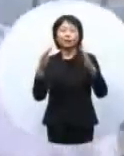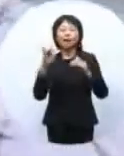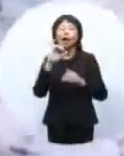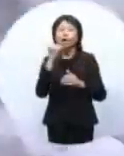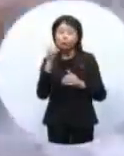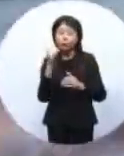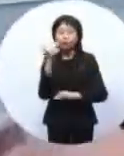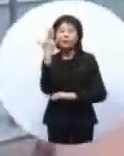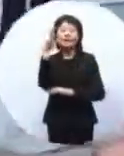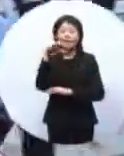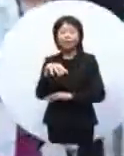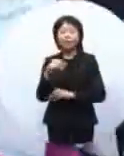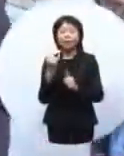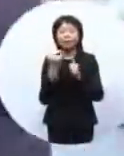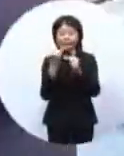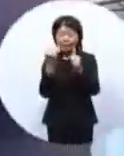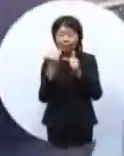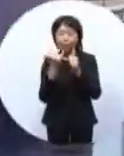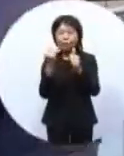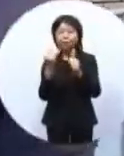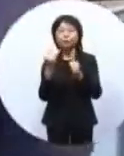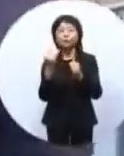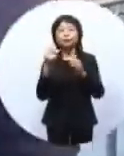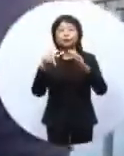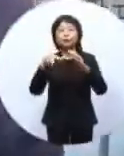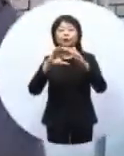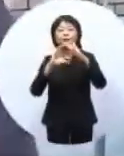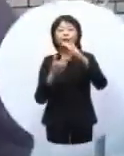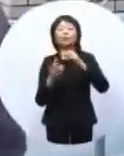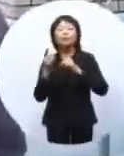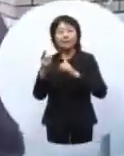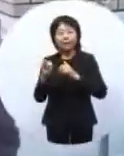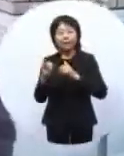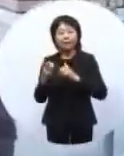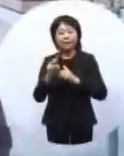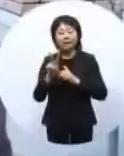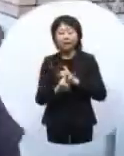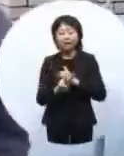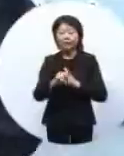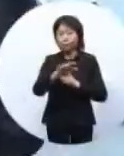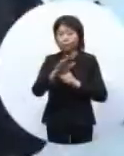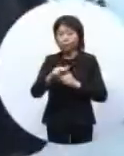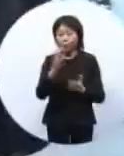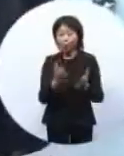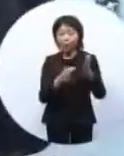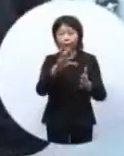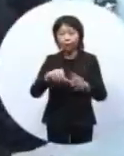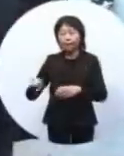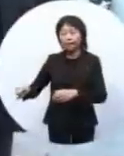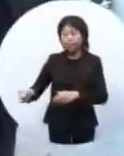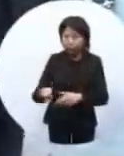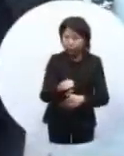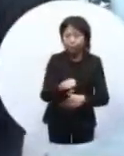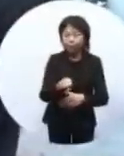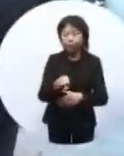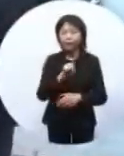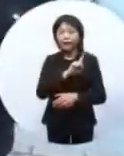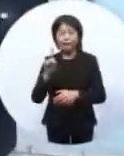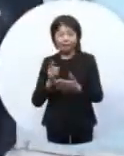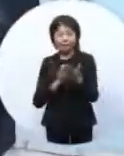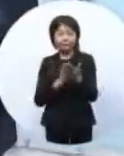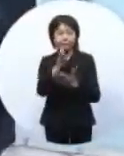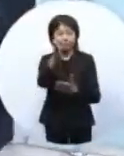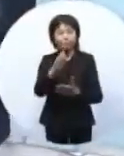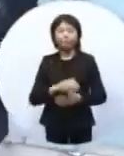所に勤務する須藤さん一家の一日は、二人のお子さんを保育園に送り届けることから始まります。